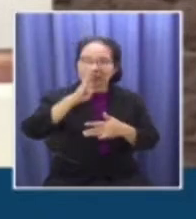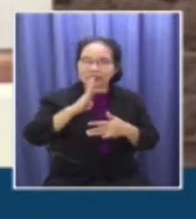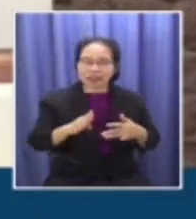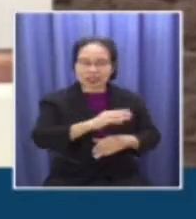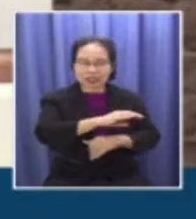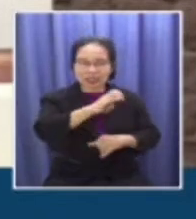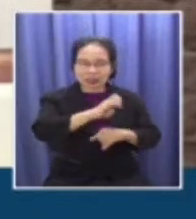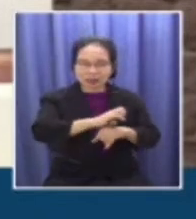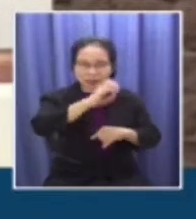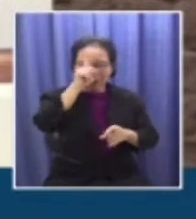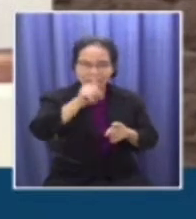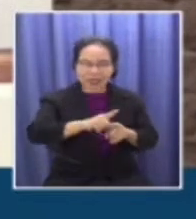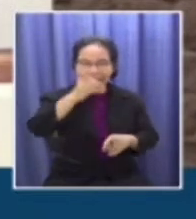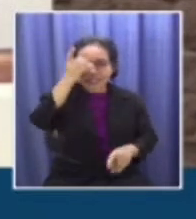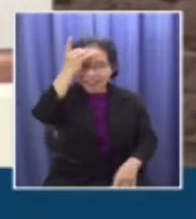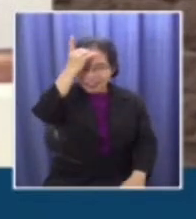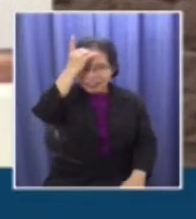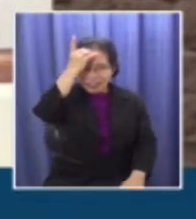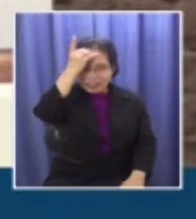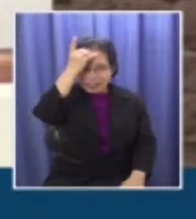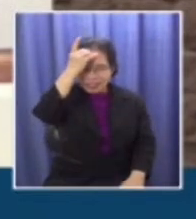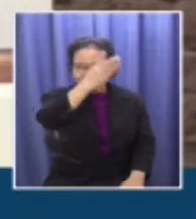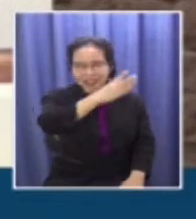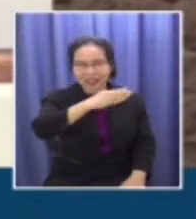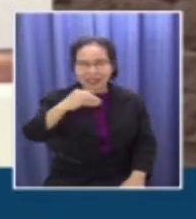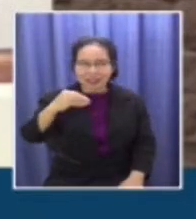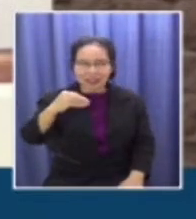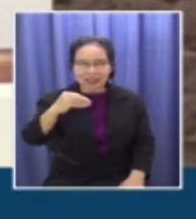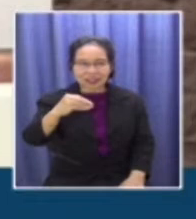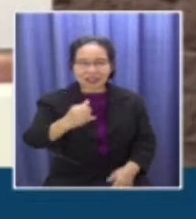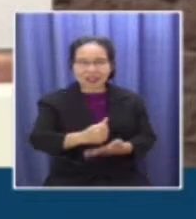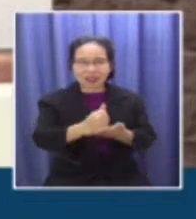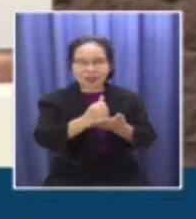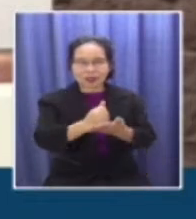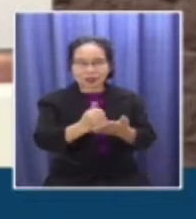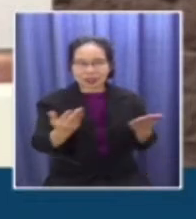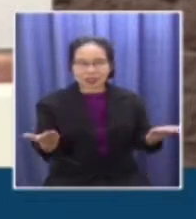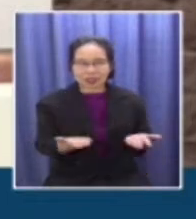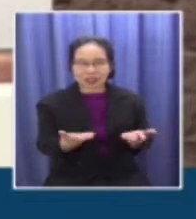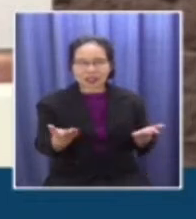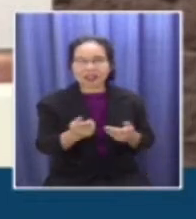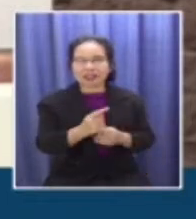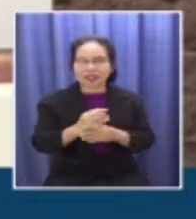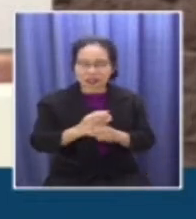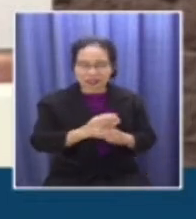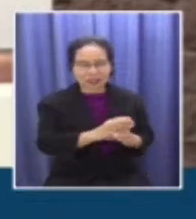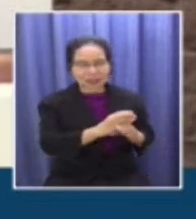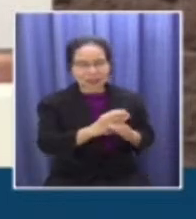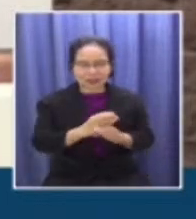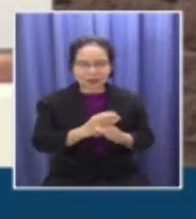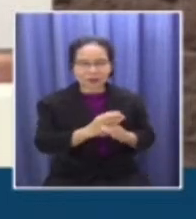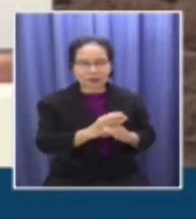ata meka suku ana Adesua bia enkura bata ahoto